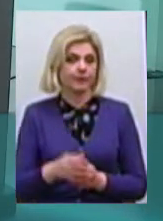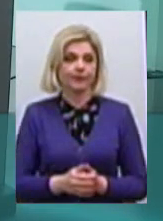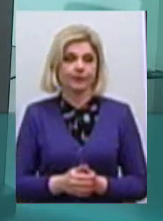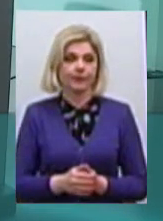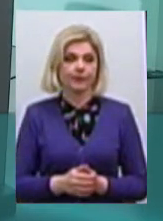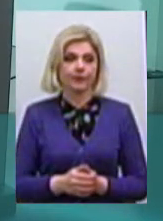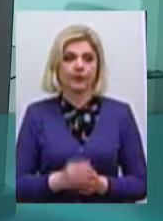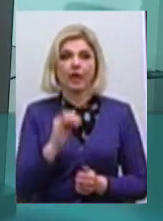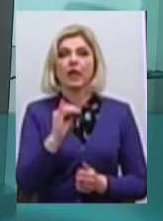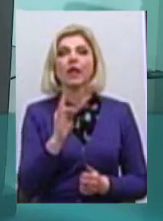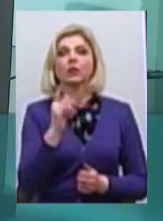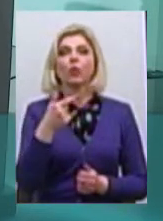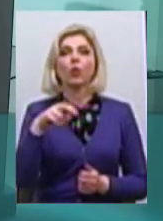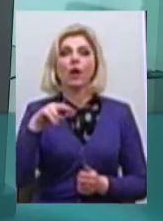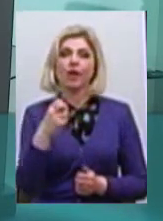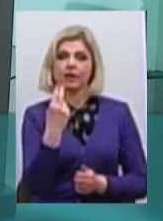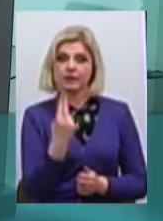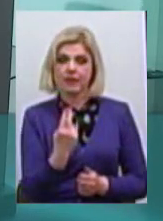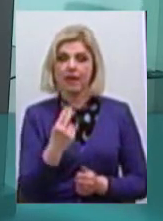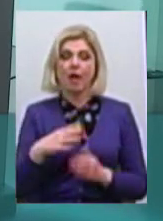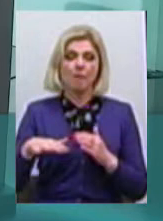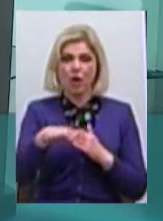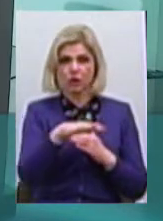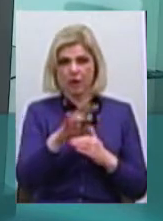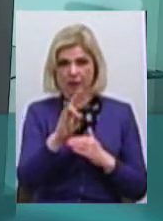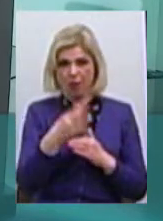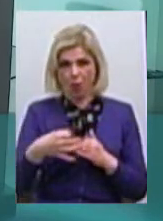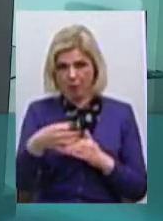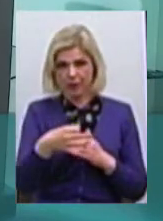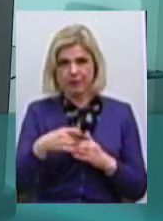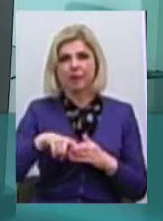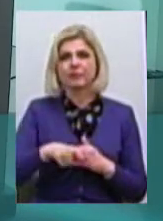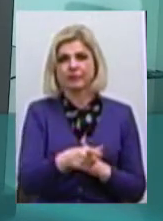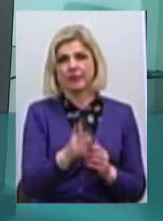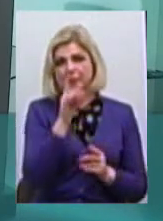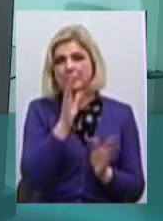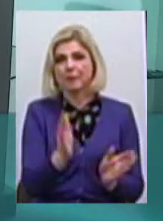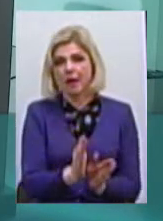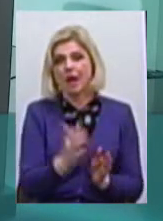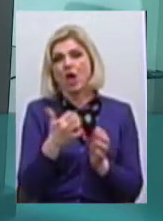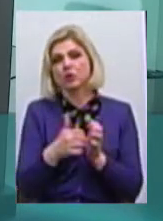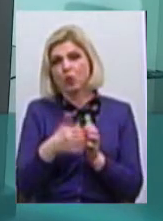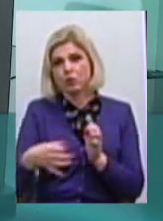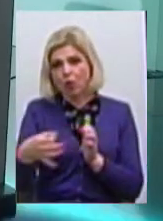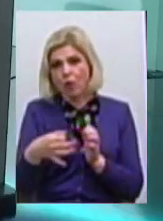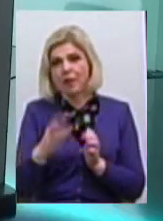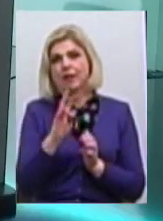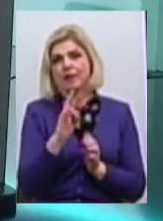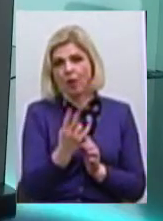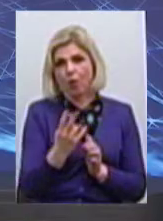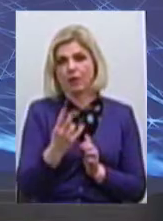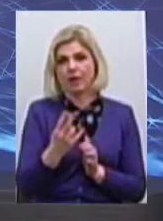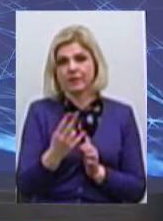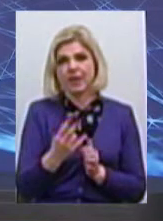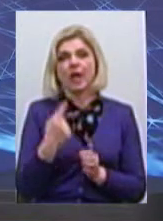На Інгульці в межах Миколаївської області, ну, він протікає і в Херсонській області, в Миколаївській, потім